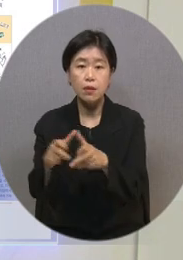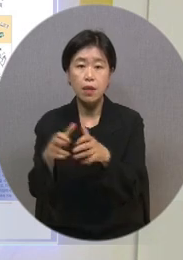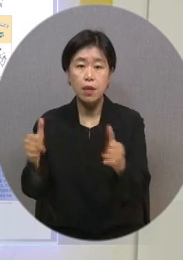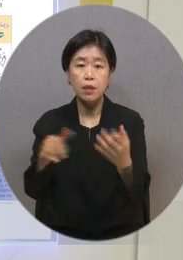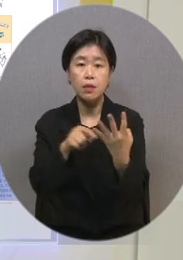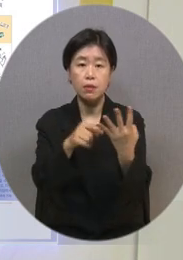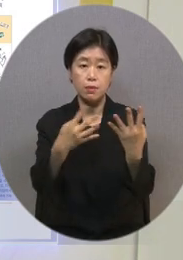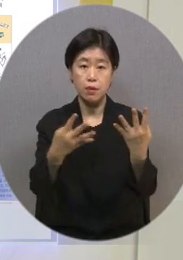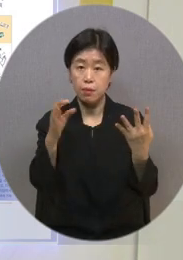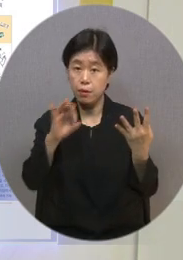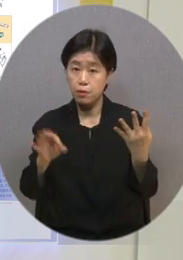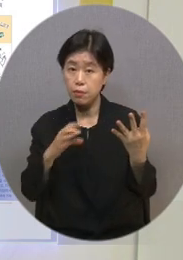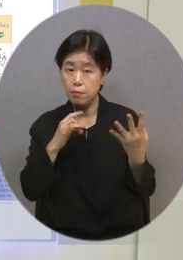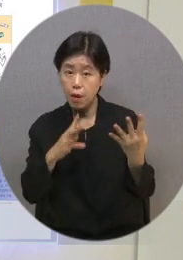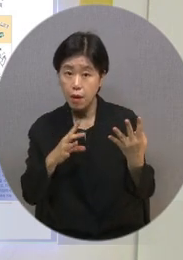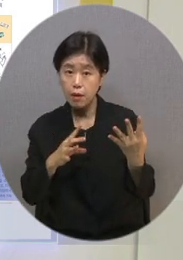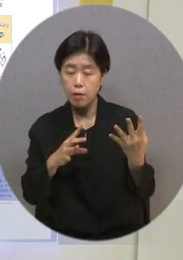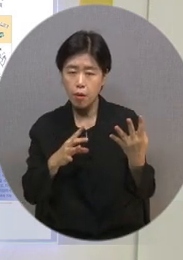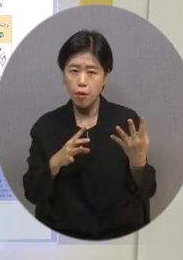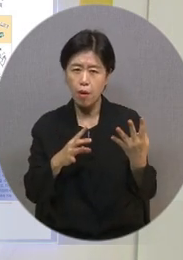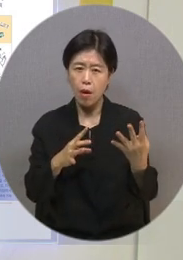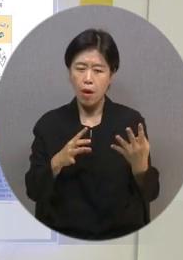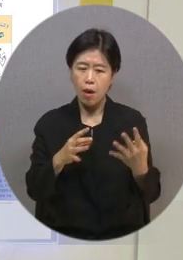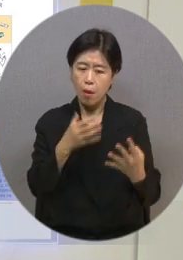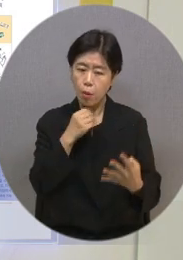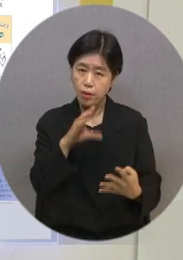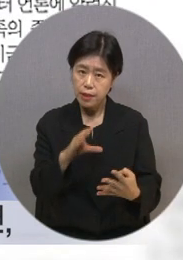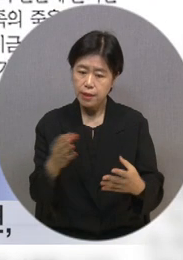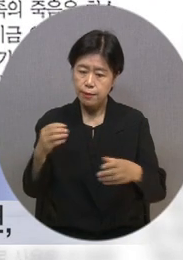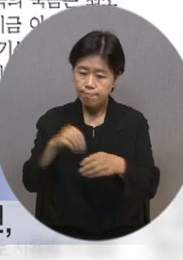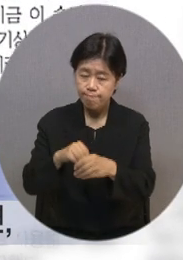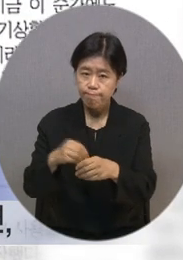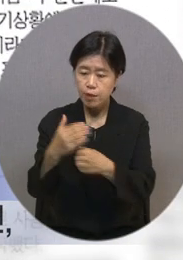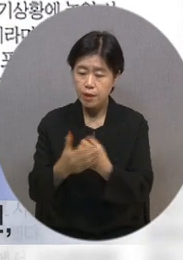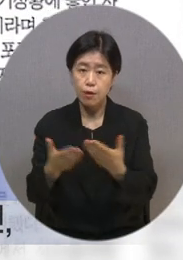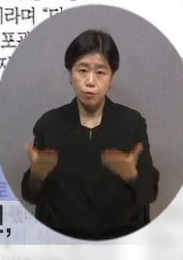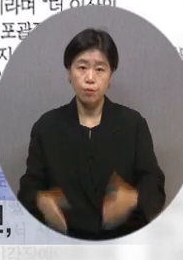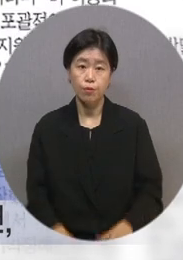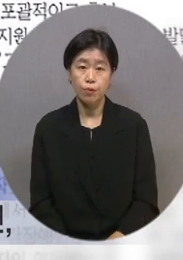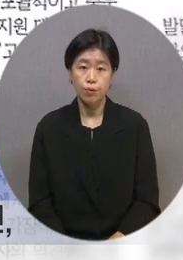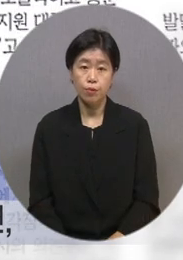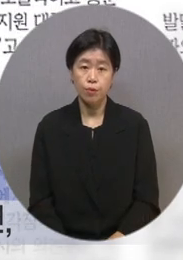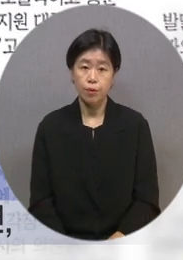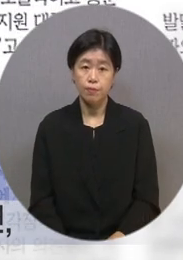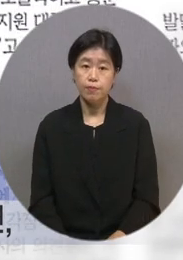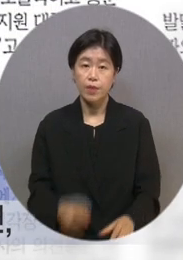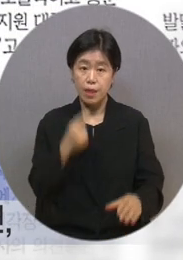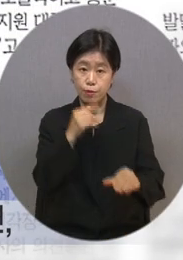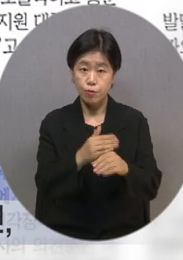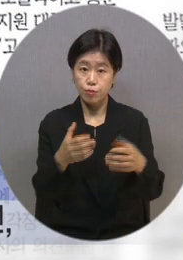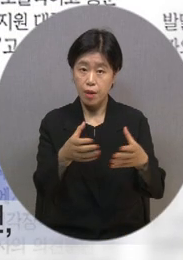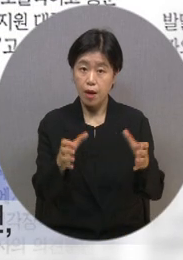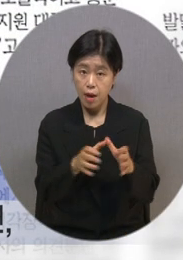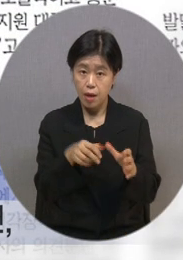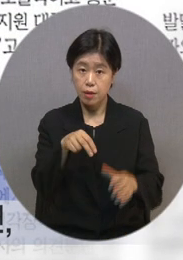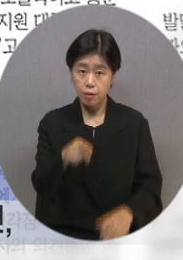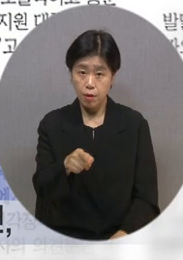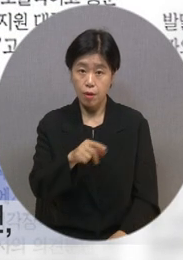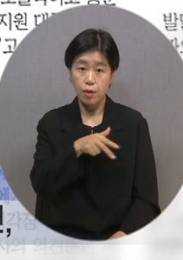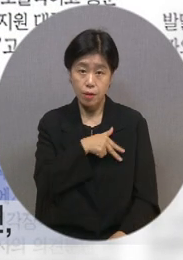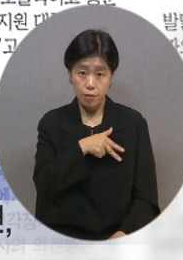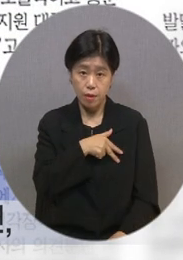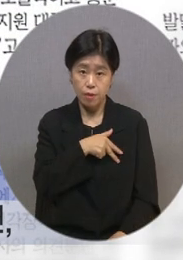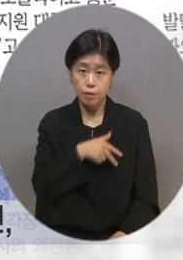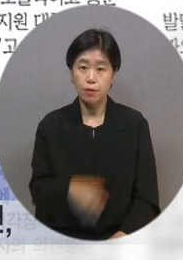4.4% man 대상에 포함된 것으로 나타났습니다 더불어민주당 서미아 의원이 보건복지부와 충북 청주